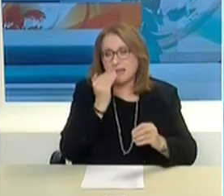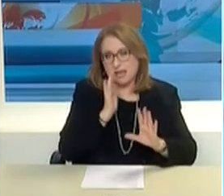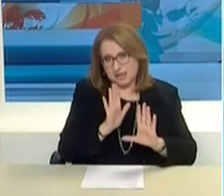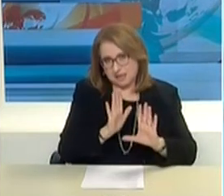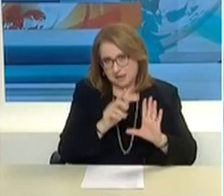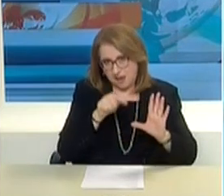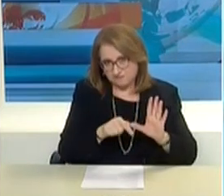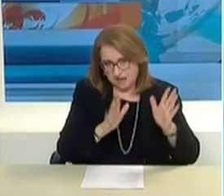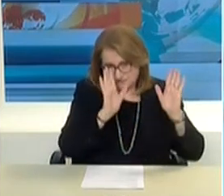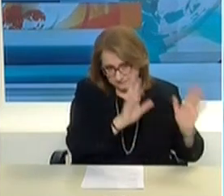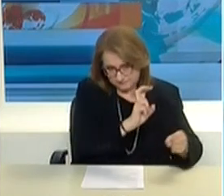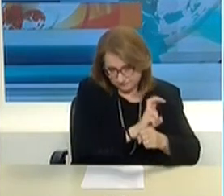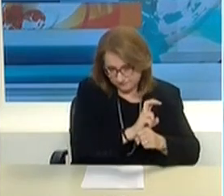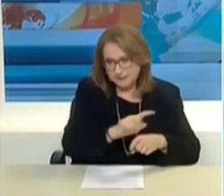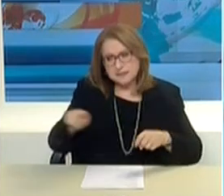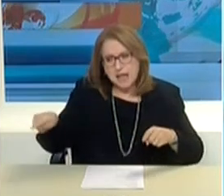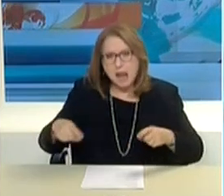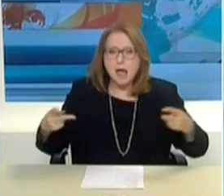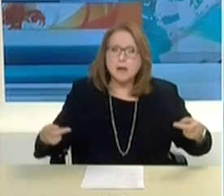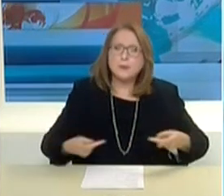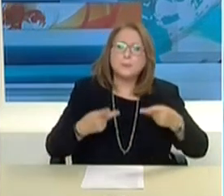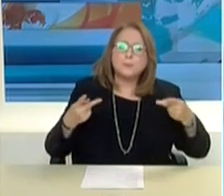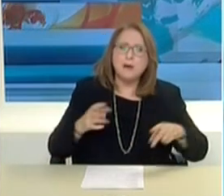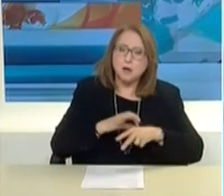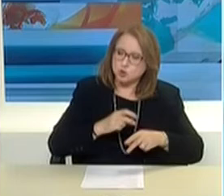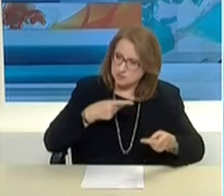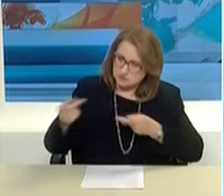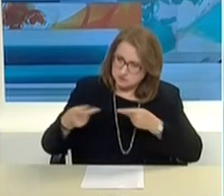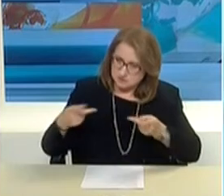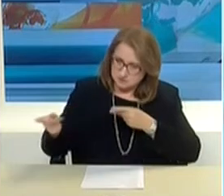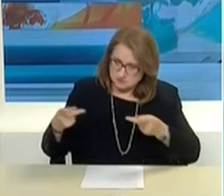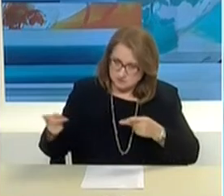είναι αποκλειστικά για κορονοϊό διαθέσιμες.